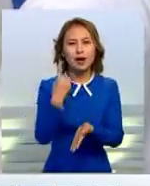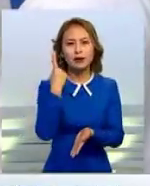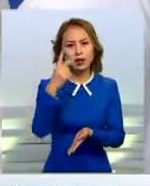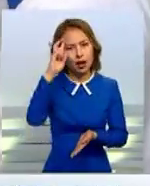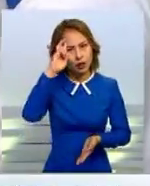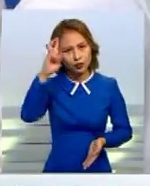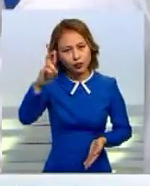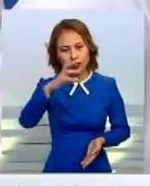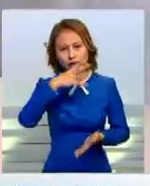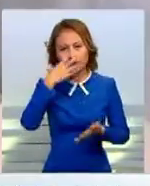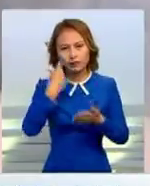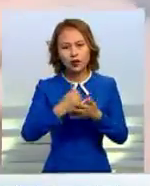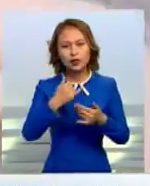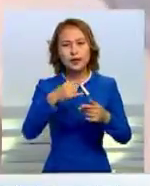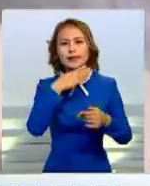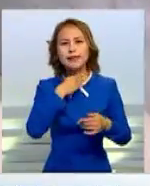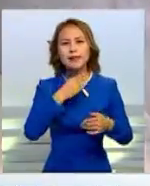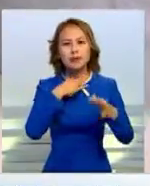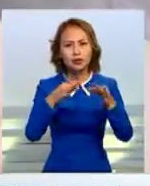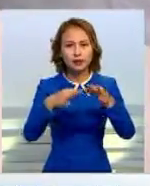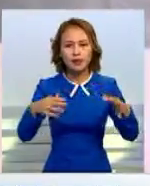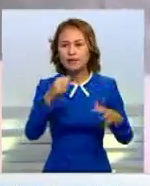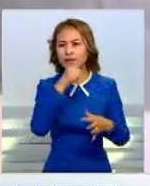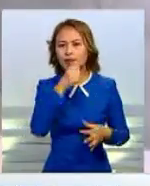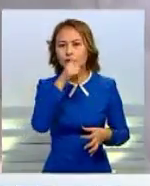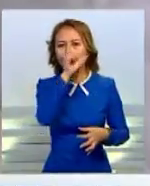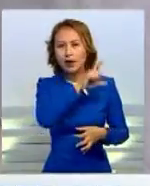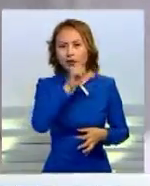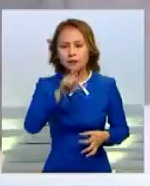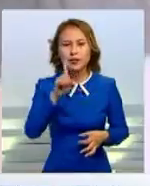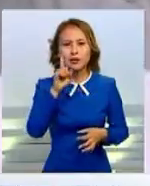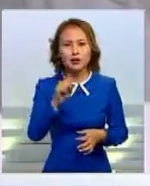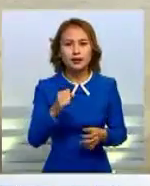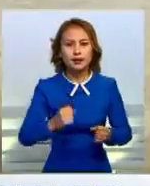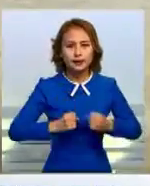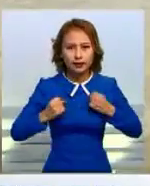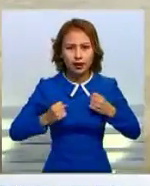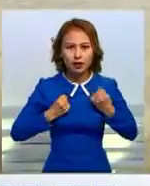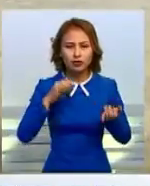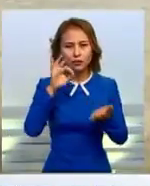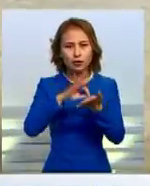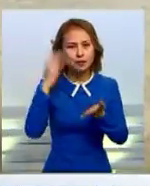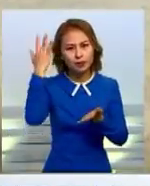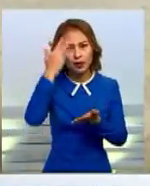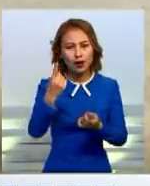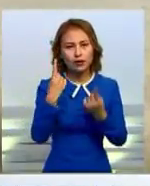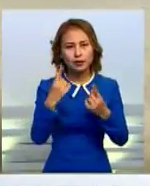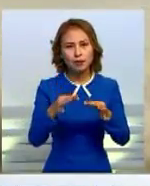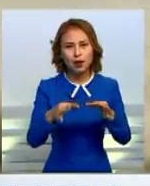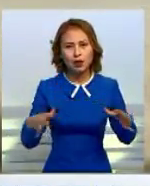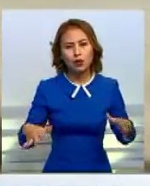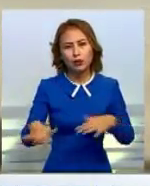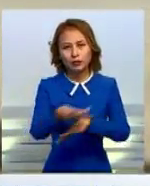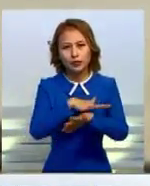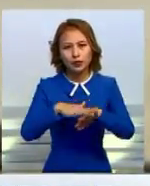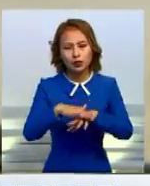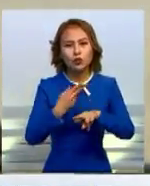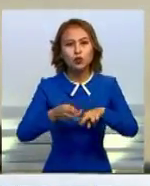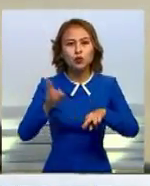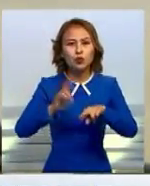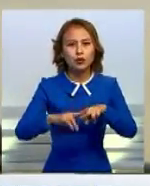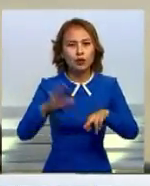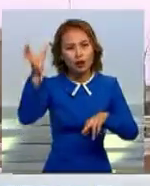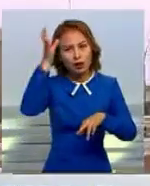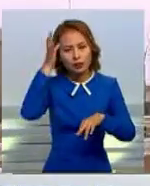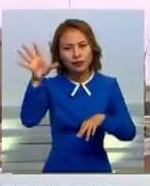мемлекет. Ал Семей сынақ алаңы бүгінде адамзат баласы үшін ізгі мақсаттарды көздейтін жалғыз полигон. Сондықтан мұндағы